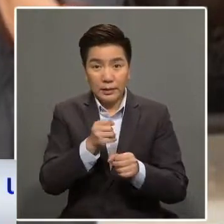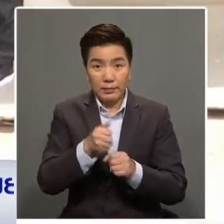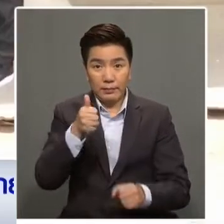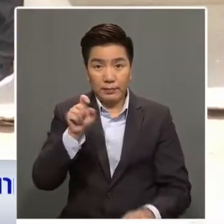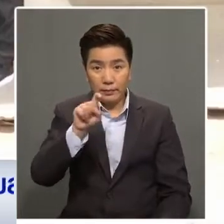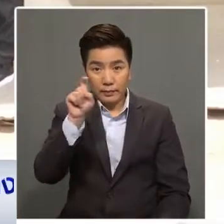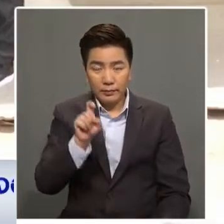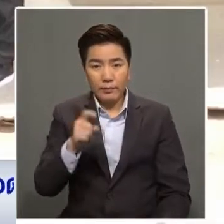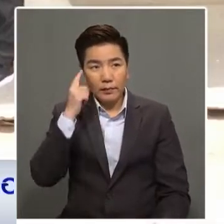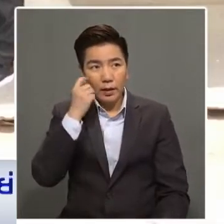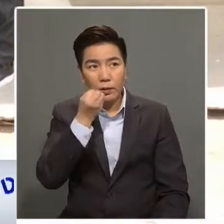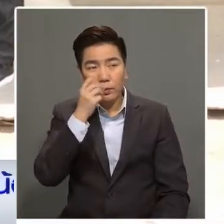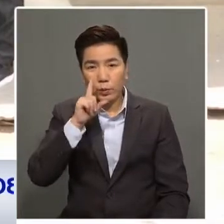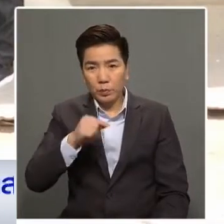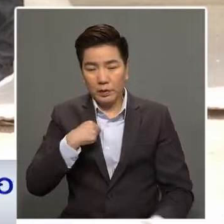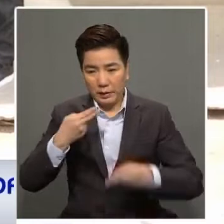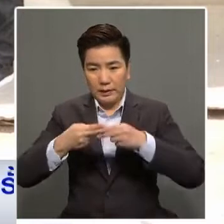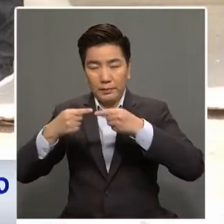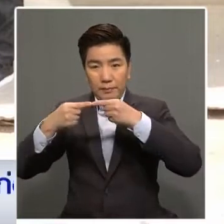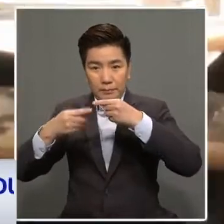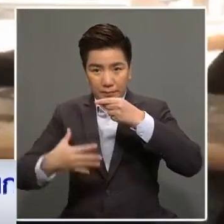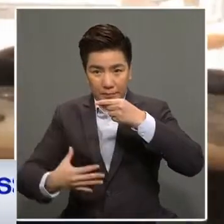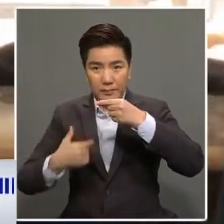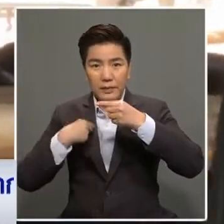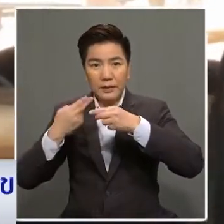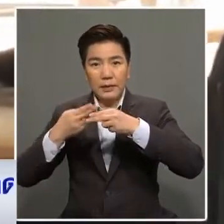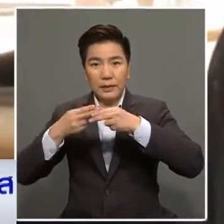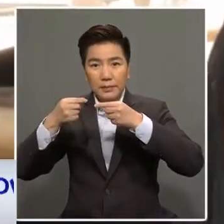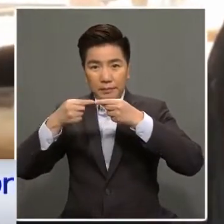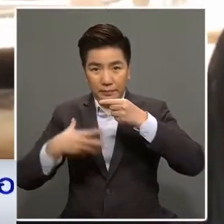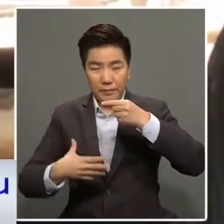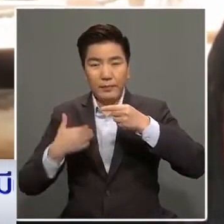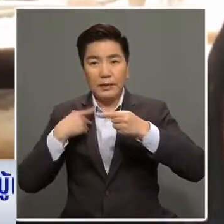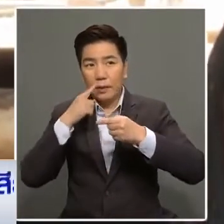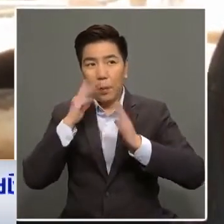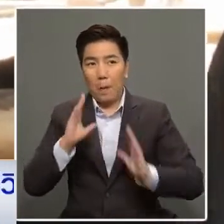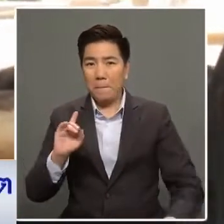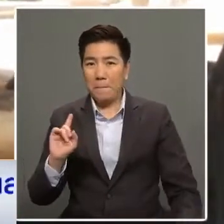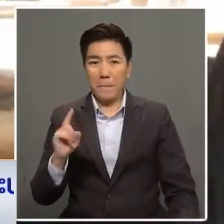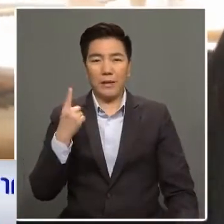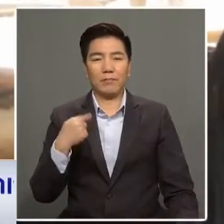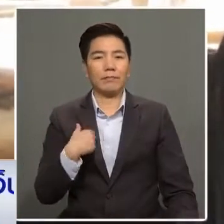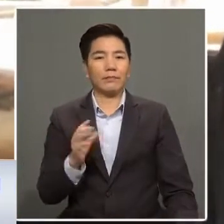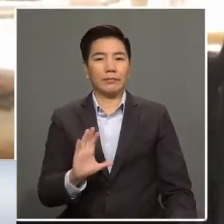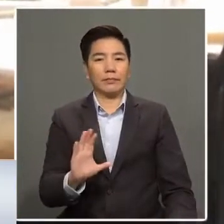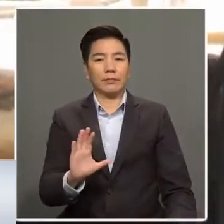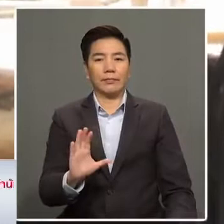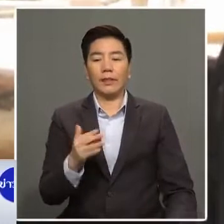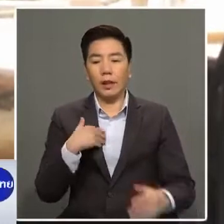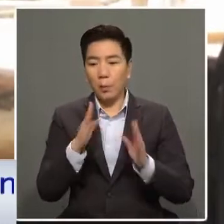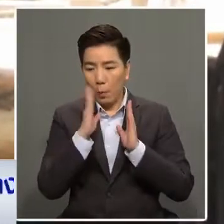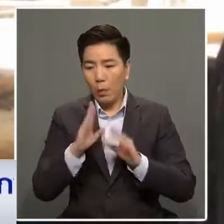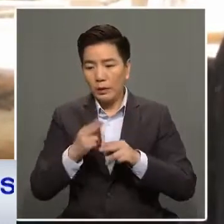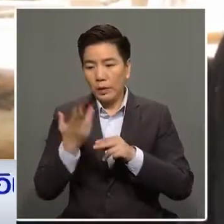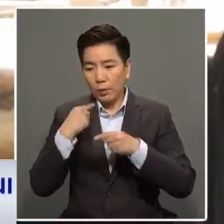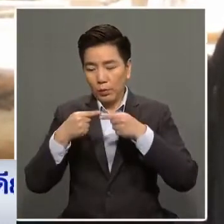อครับ ซอฟโลนเองมันก็ต้องมีรายชื่อนะครับมันจะมีคุณสมบัติของลูกค้าอาจจะถ้าใหม่เรียนเลยตอนนี้ไม่ได้แล้วนะครับแต่ว่าก็ยังมี